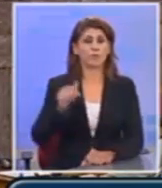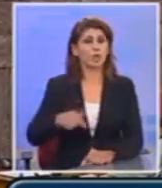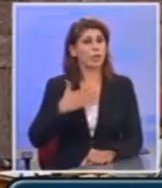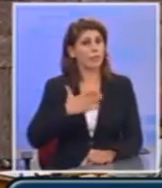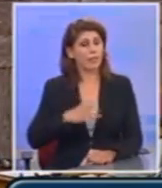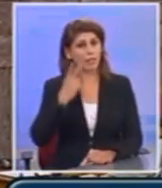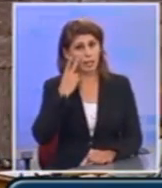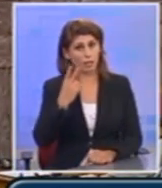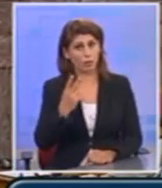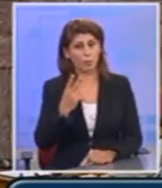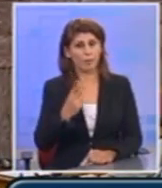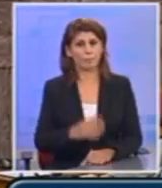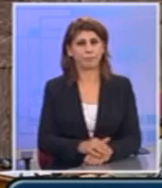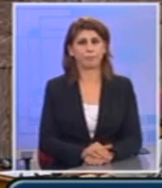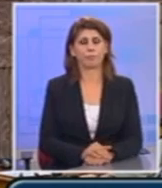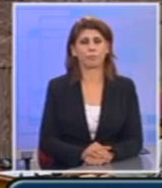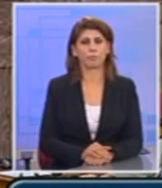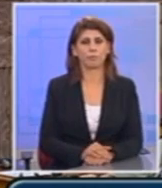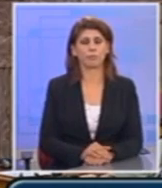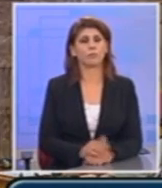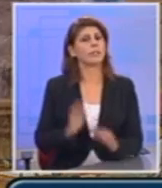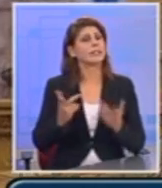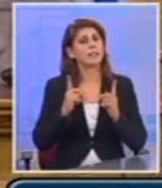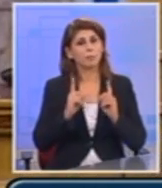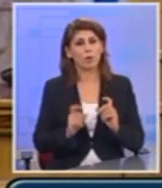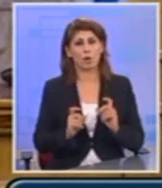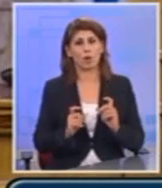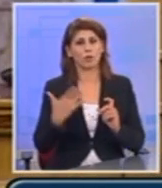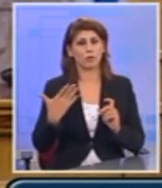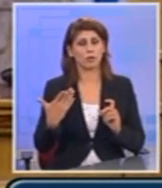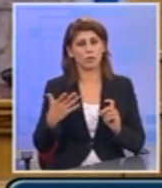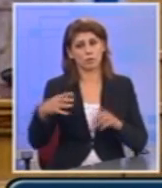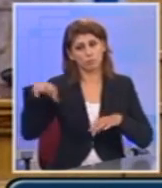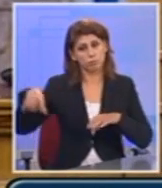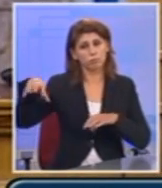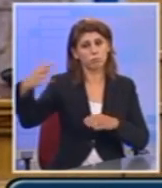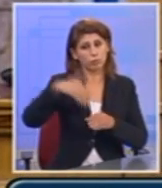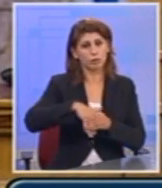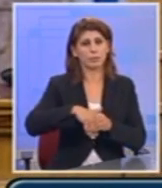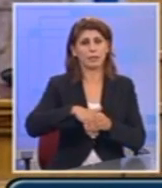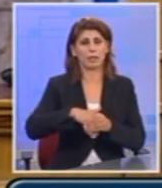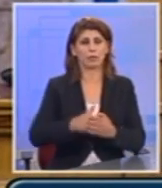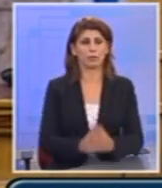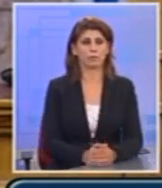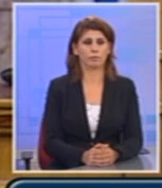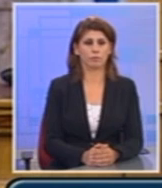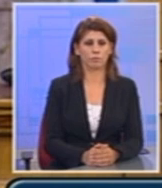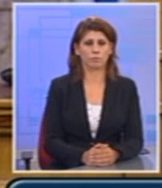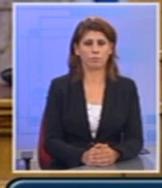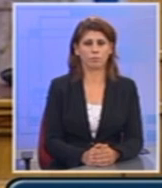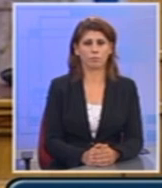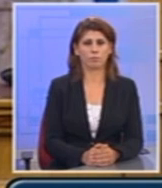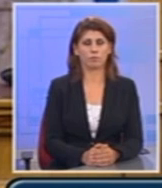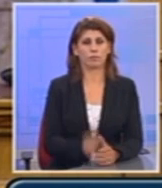δούμε λίγο τις υποχρεώσεις των συμβαλλομένων και και ο